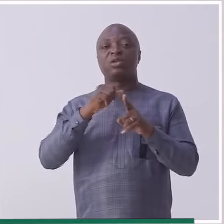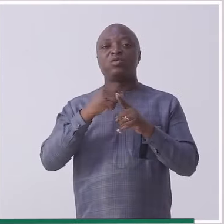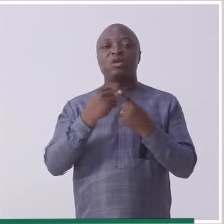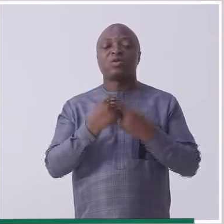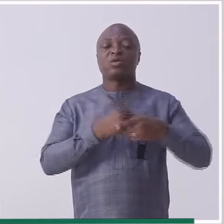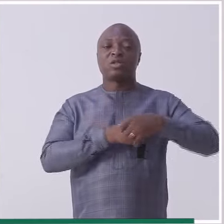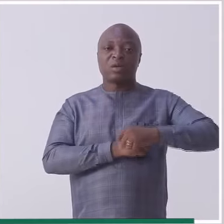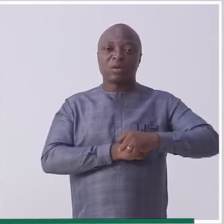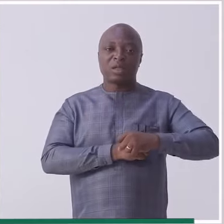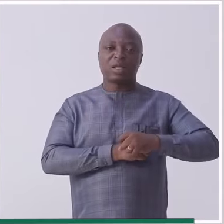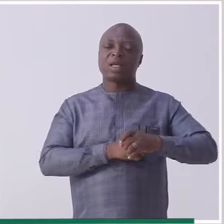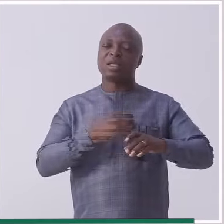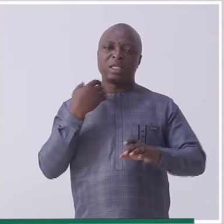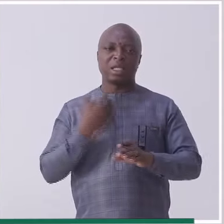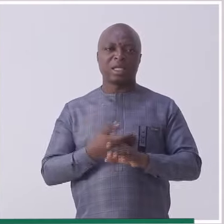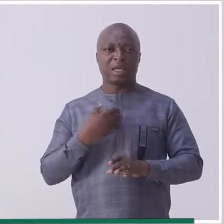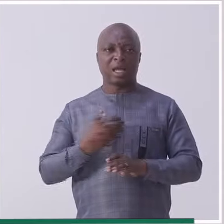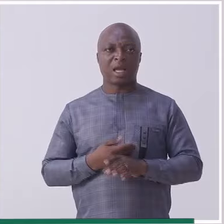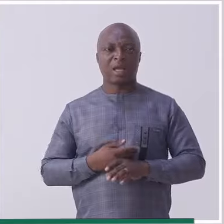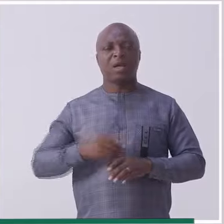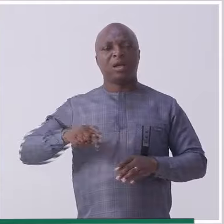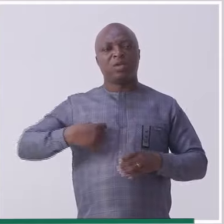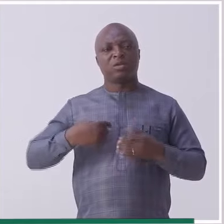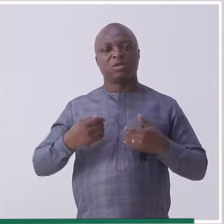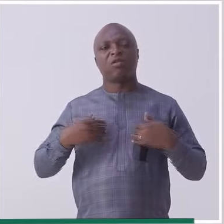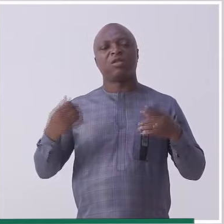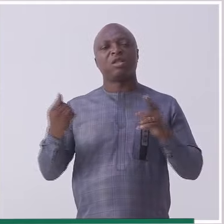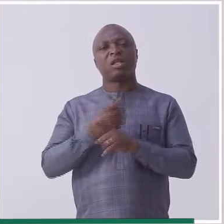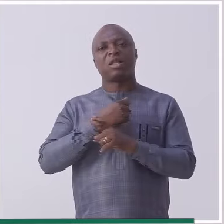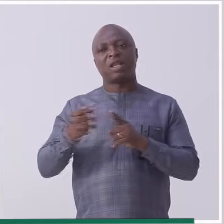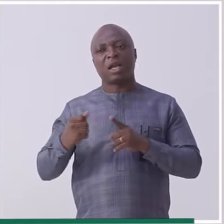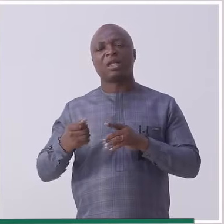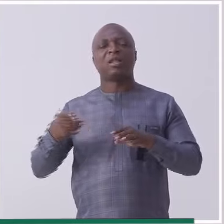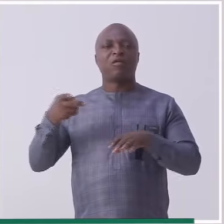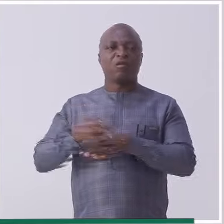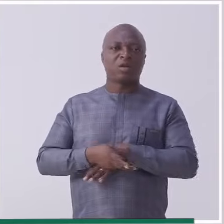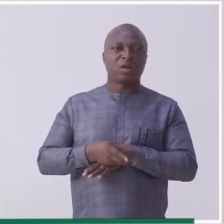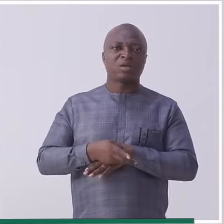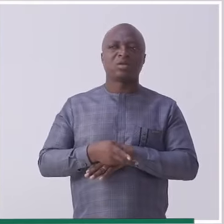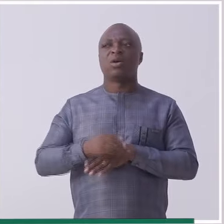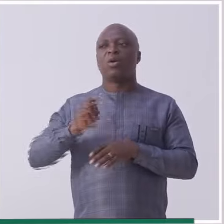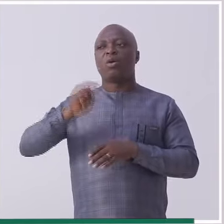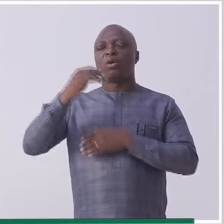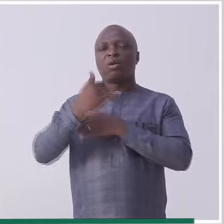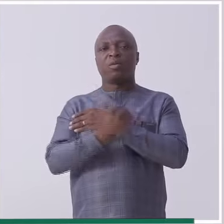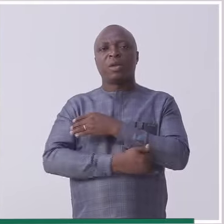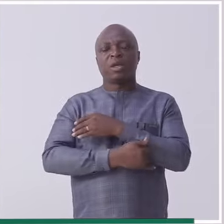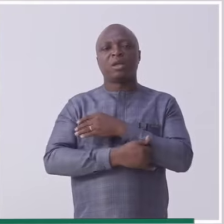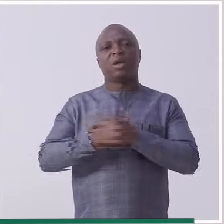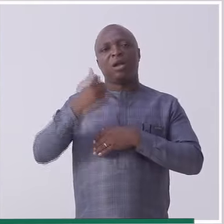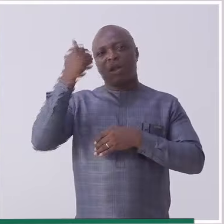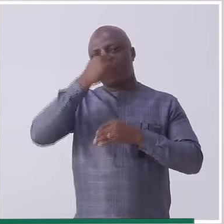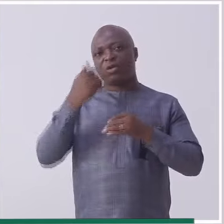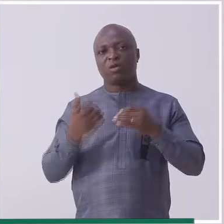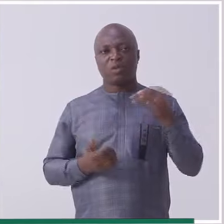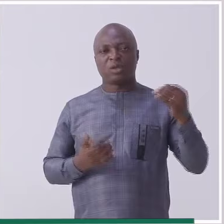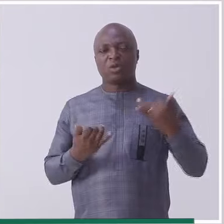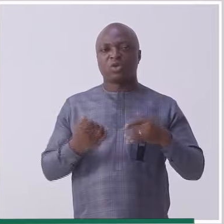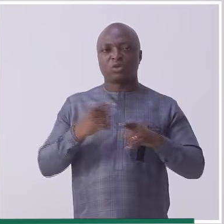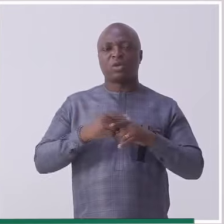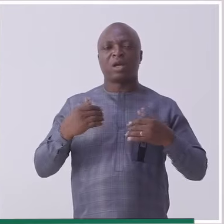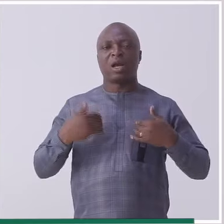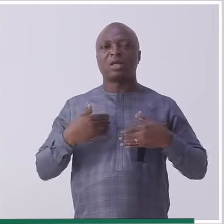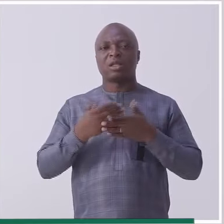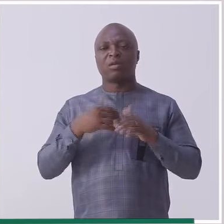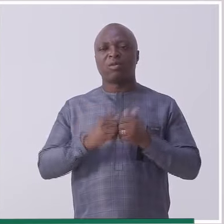contexte sécuritaire délicat. Nous avons une attaque récurrente au nord de notre pays. La sous-région aujourd'hui a